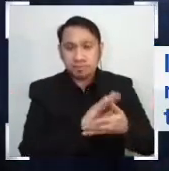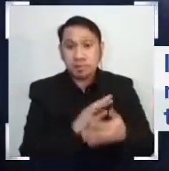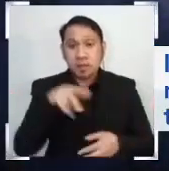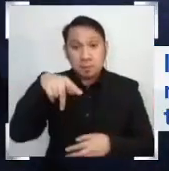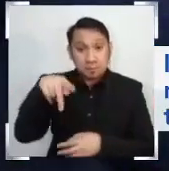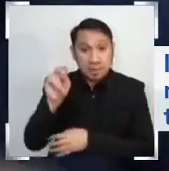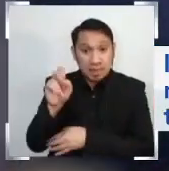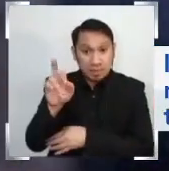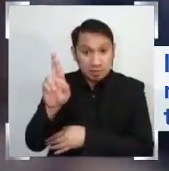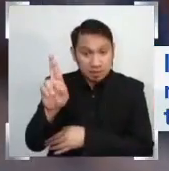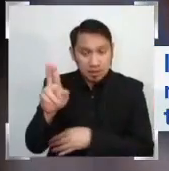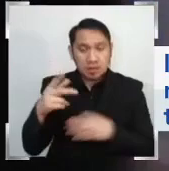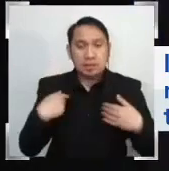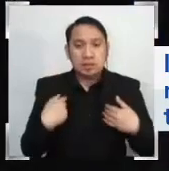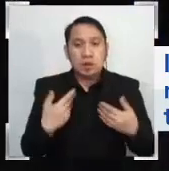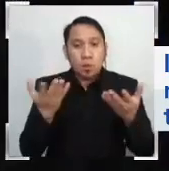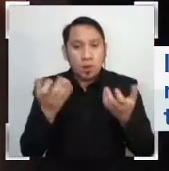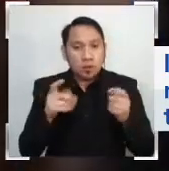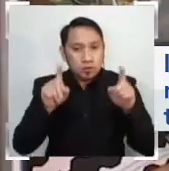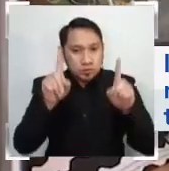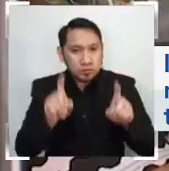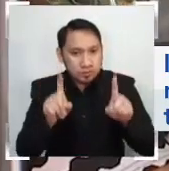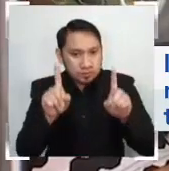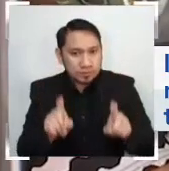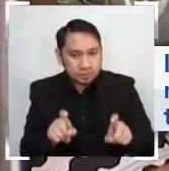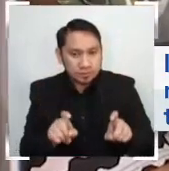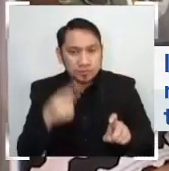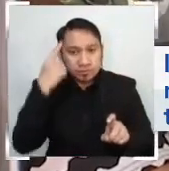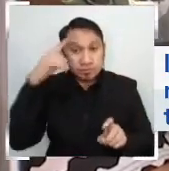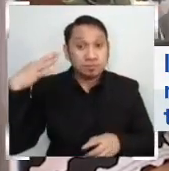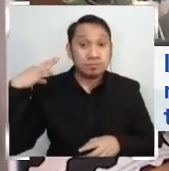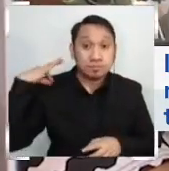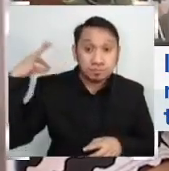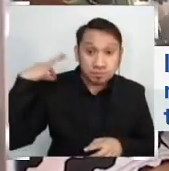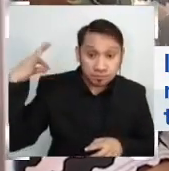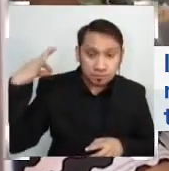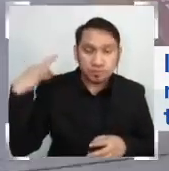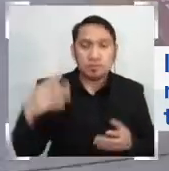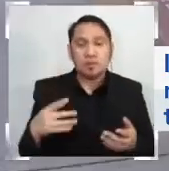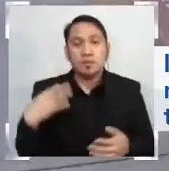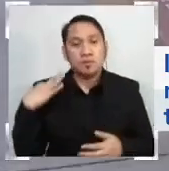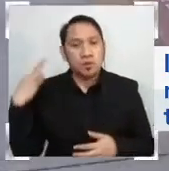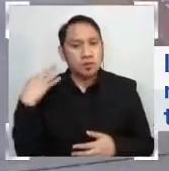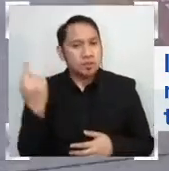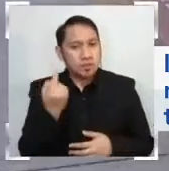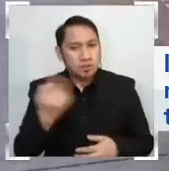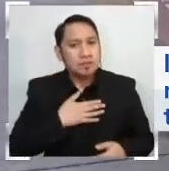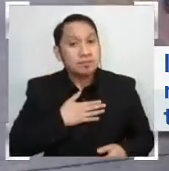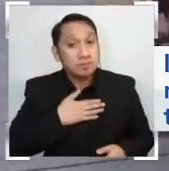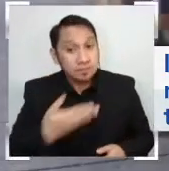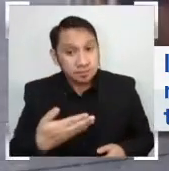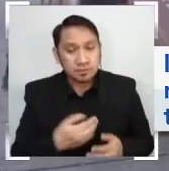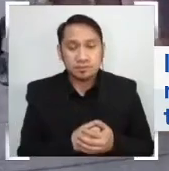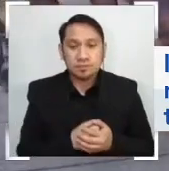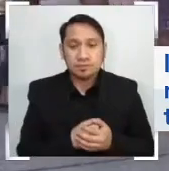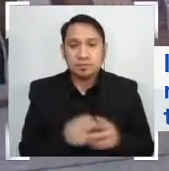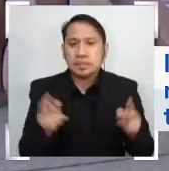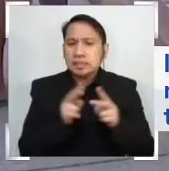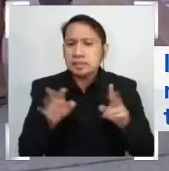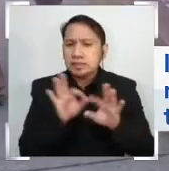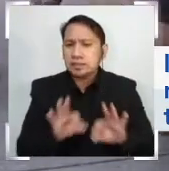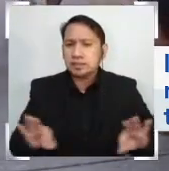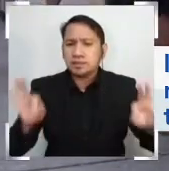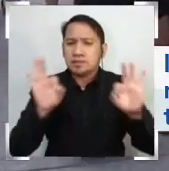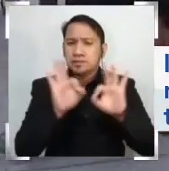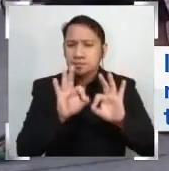ang random antigen test sa mga pasahero pero magiging voluntary ito. Napaka-importante po nun sir para po makapag-implement